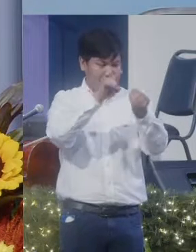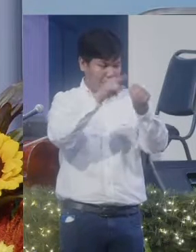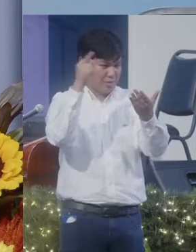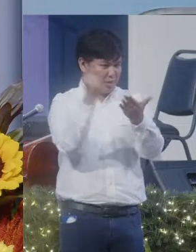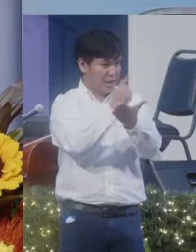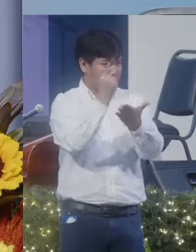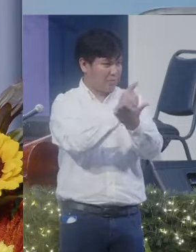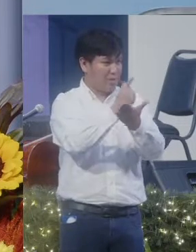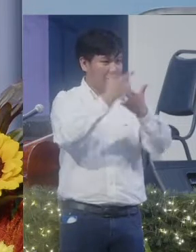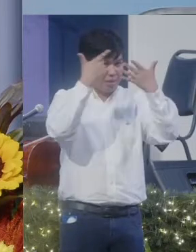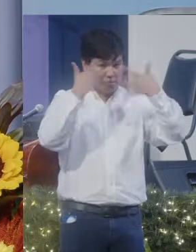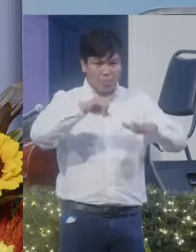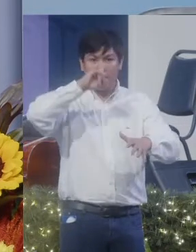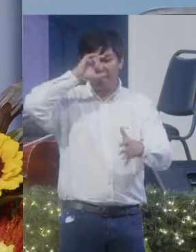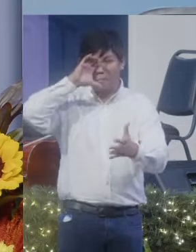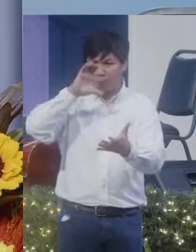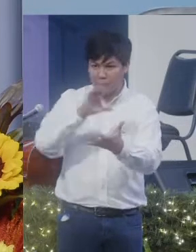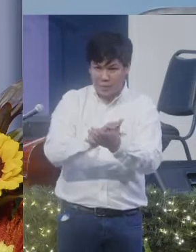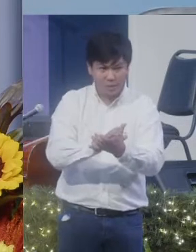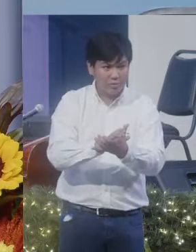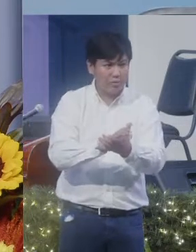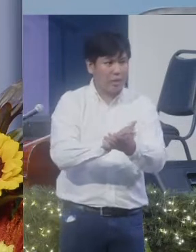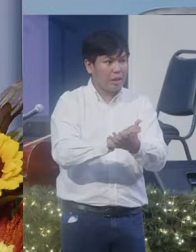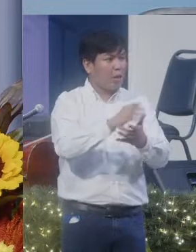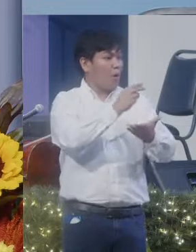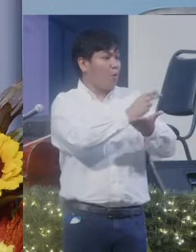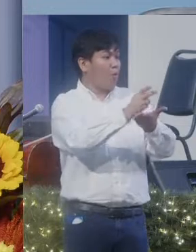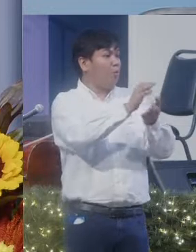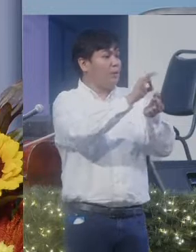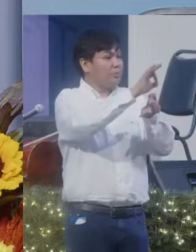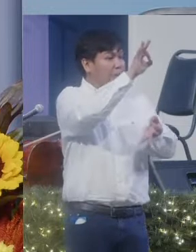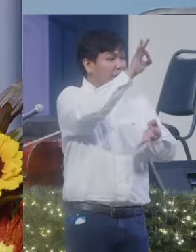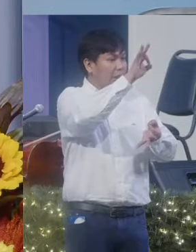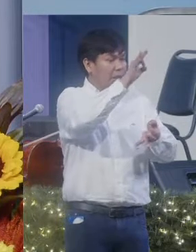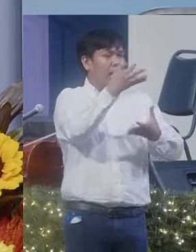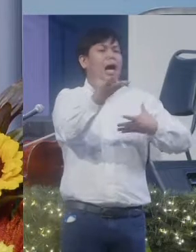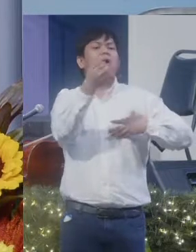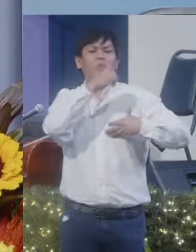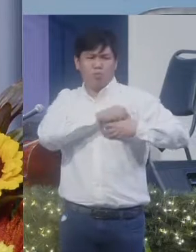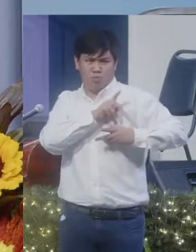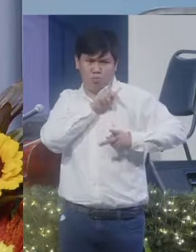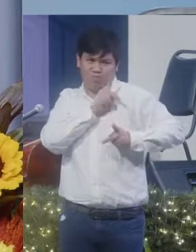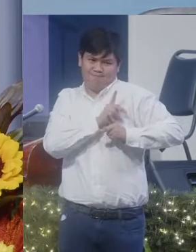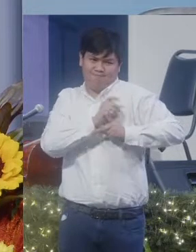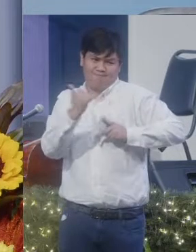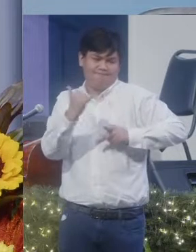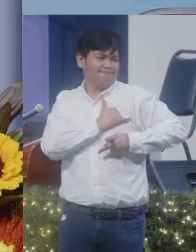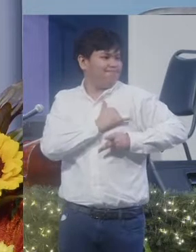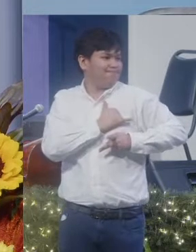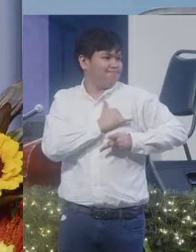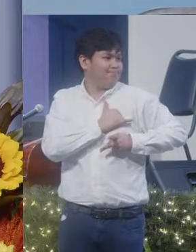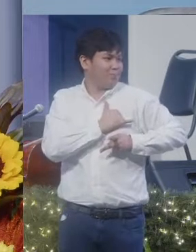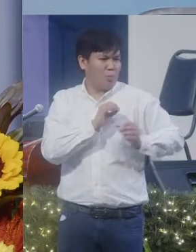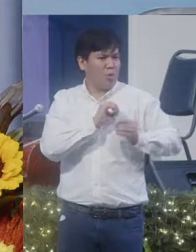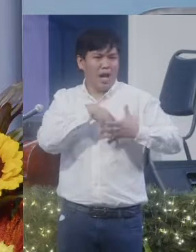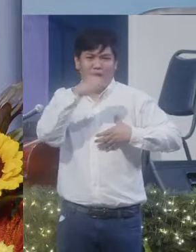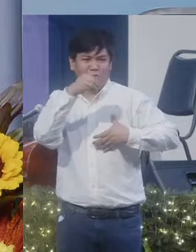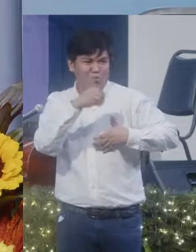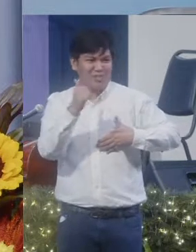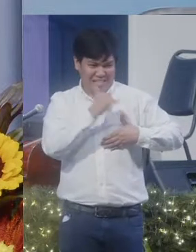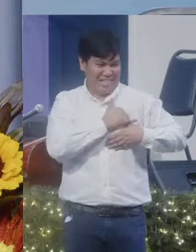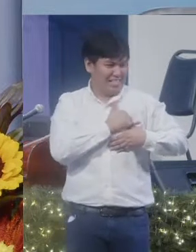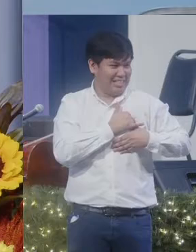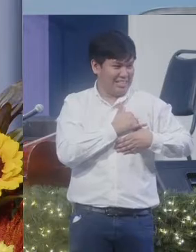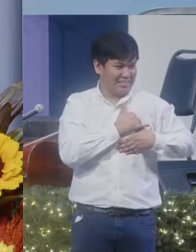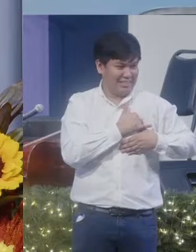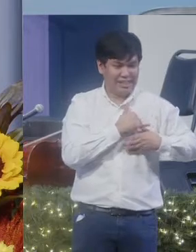believed in Him, were sealed with the promised Holy Spirit. And sabi ni Pablo rin sa Romans